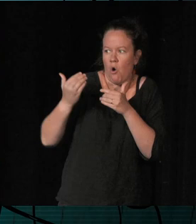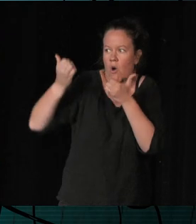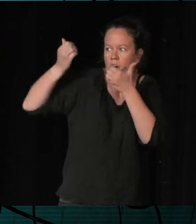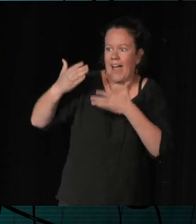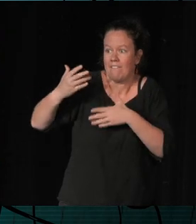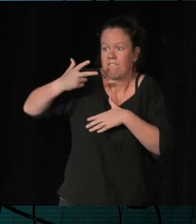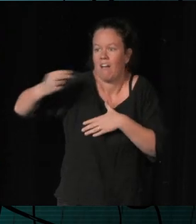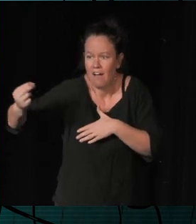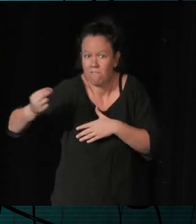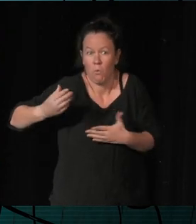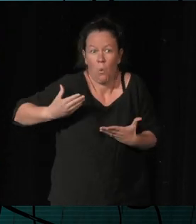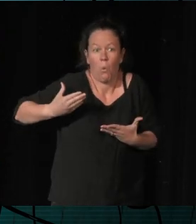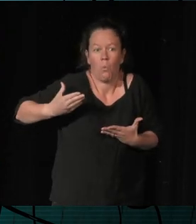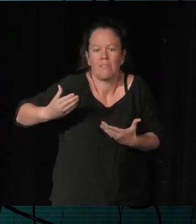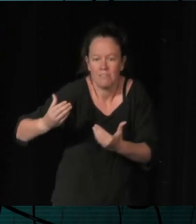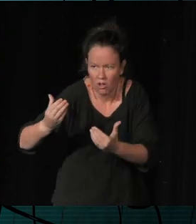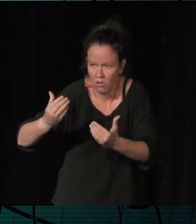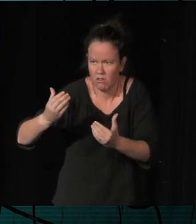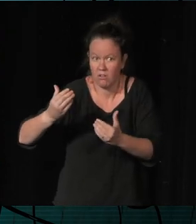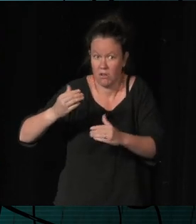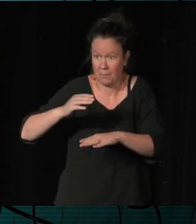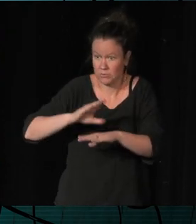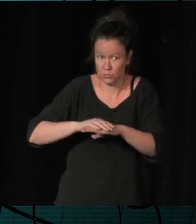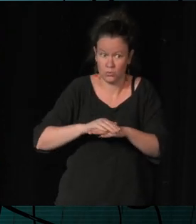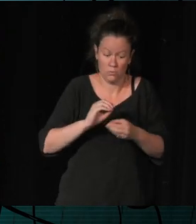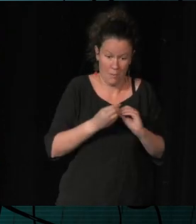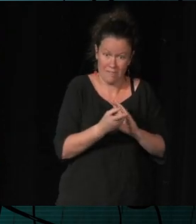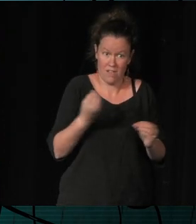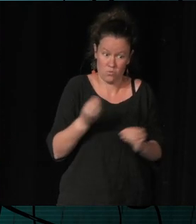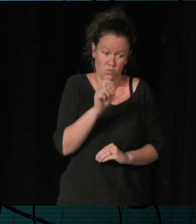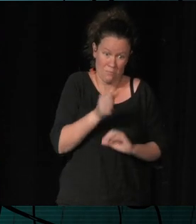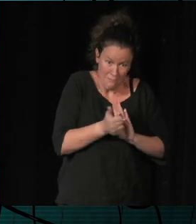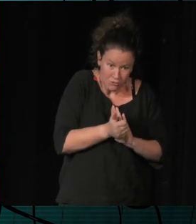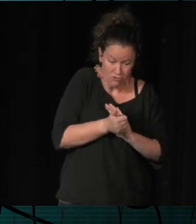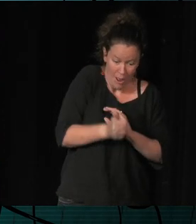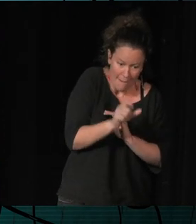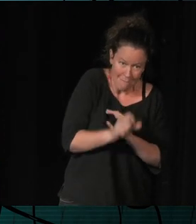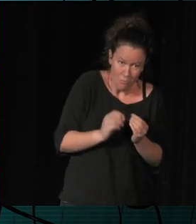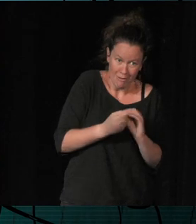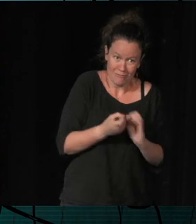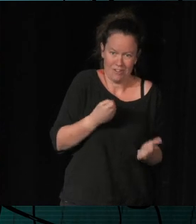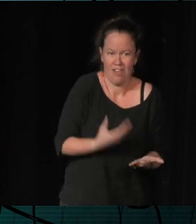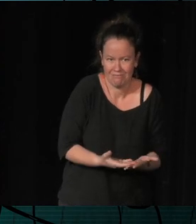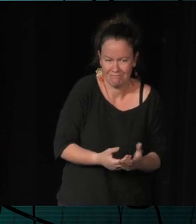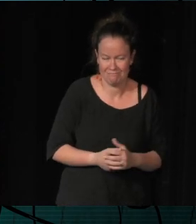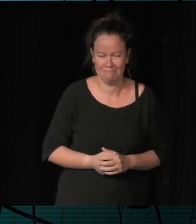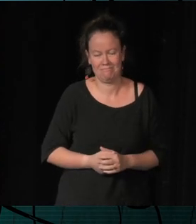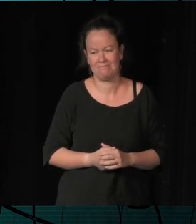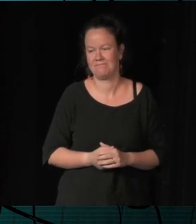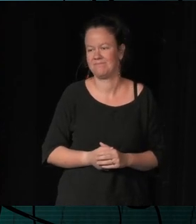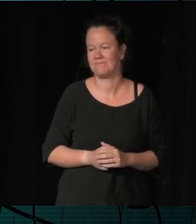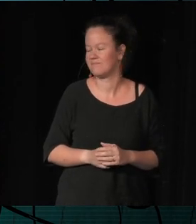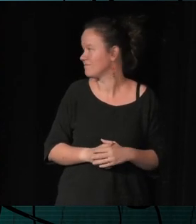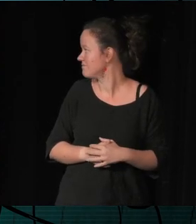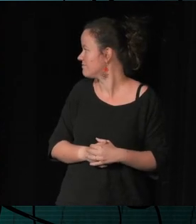pour qu'on se rende compte finalement que peut-être le problème vient du personnage qu'on incarne. Justement, tu parles d'un personnage qui est cloîtré et qui vit cette